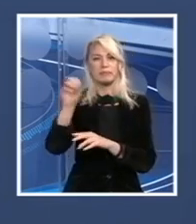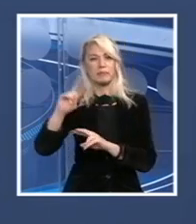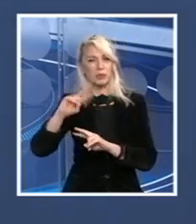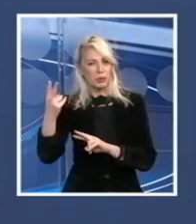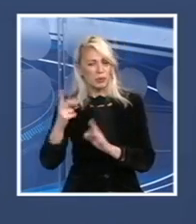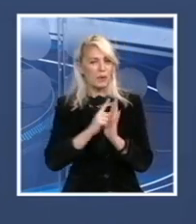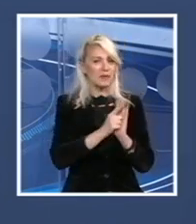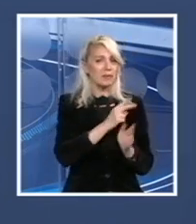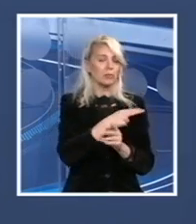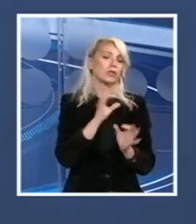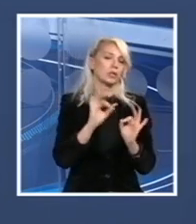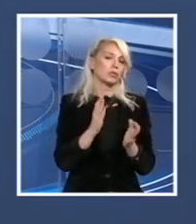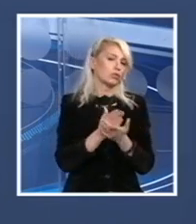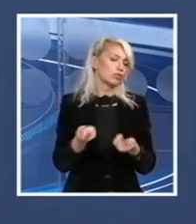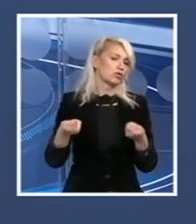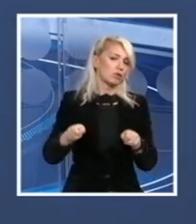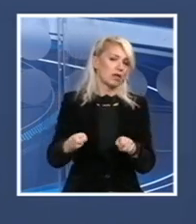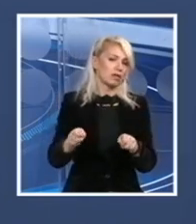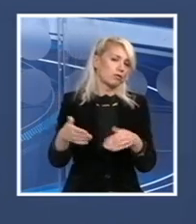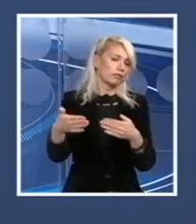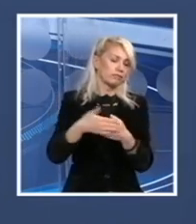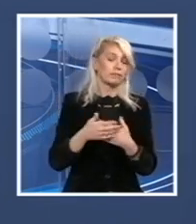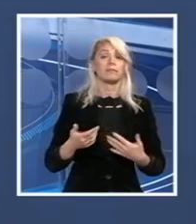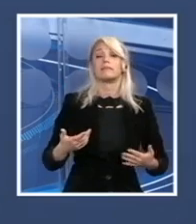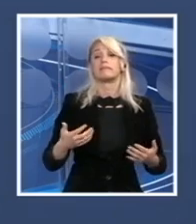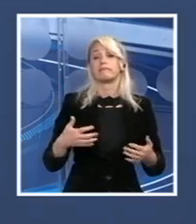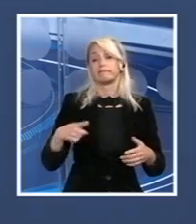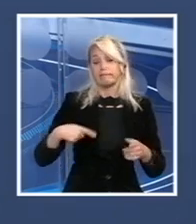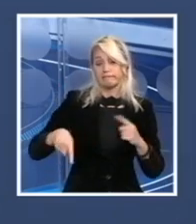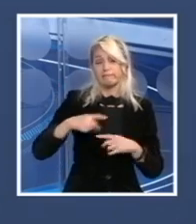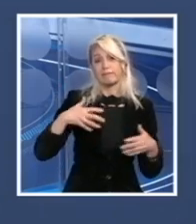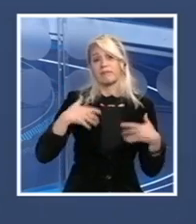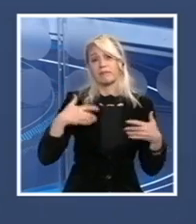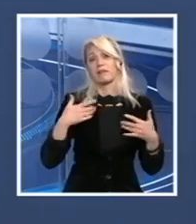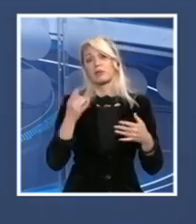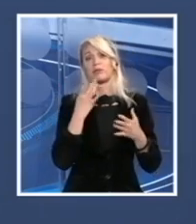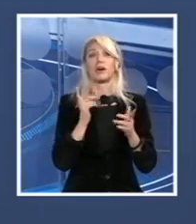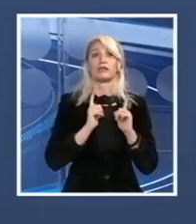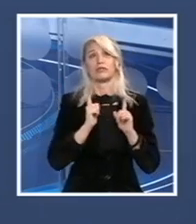objekte, sigurno će se to raditi. I radujemo se tom momentu unapred.